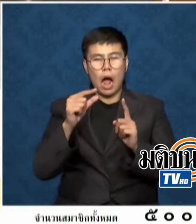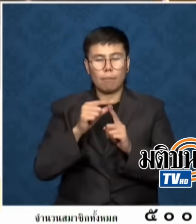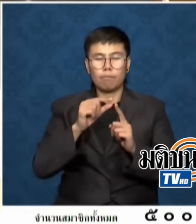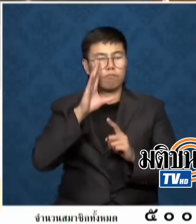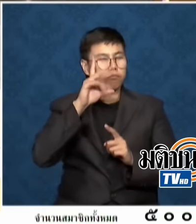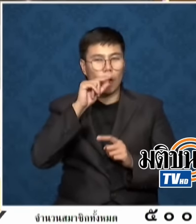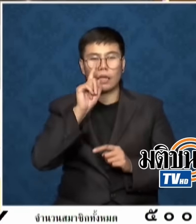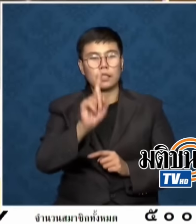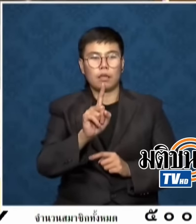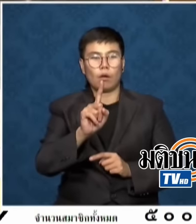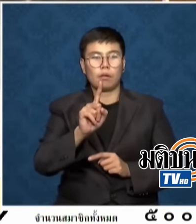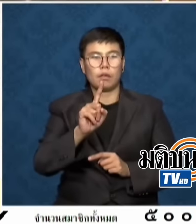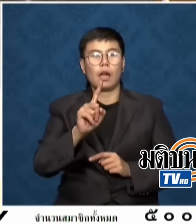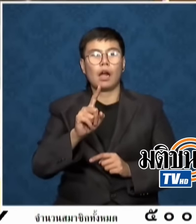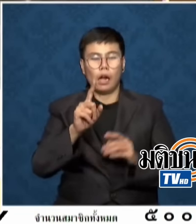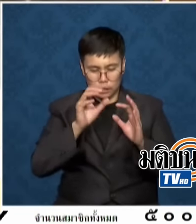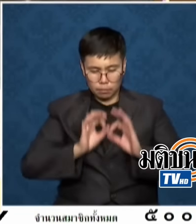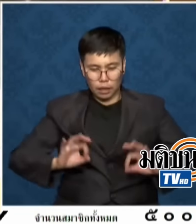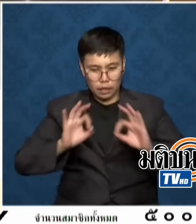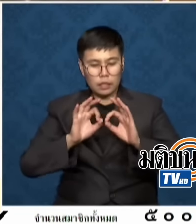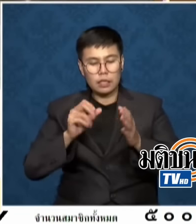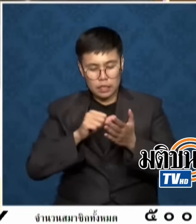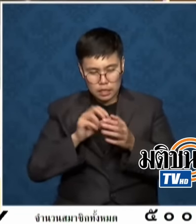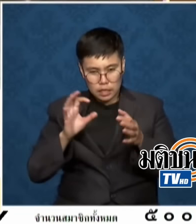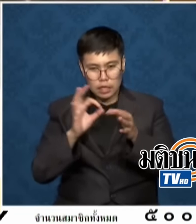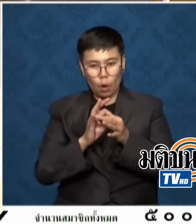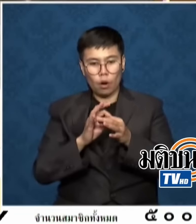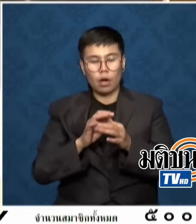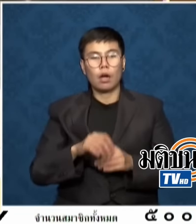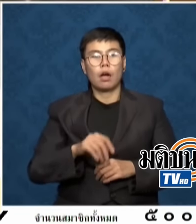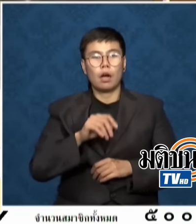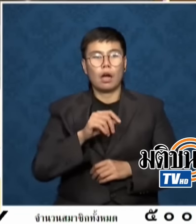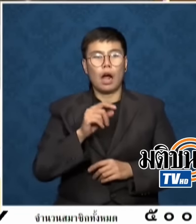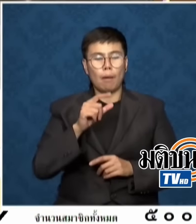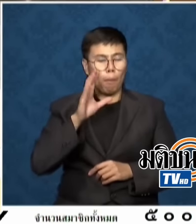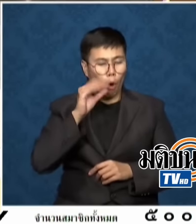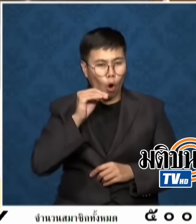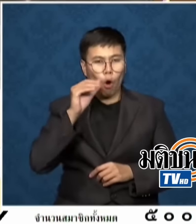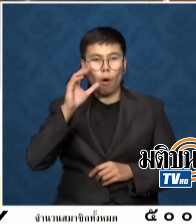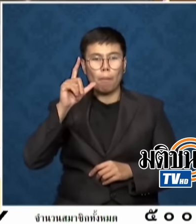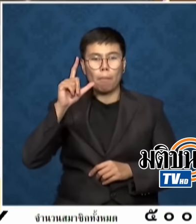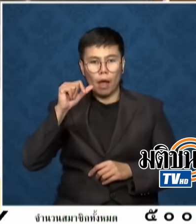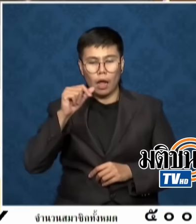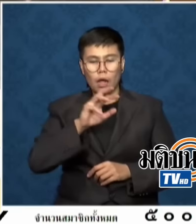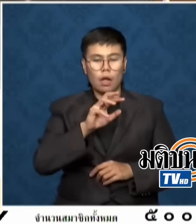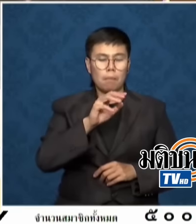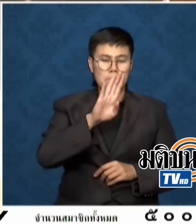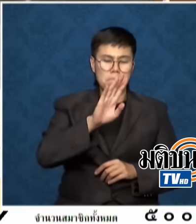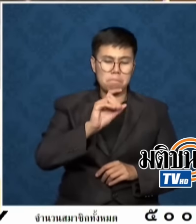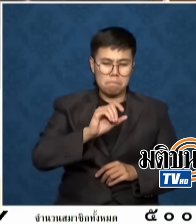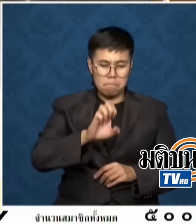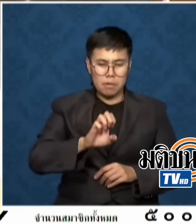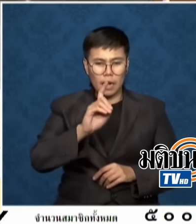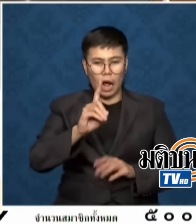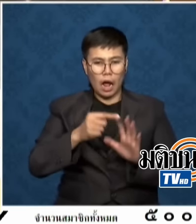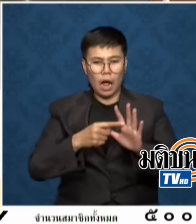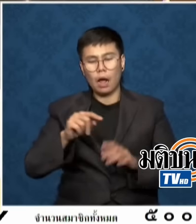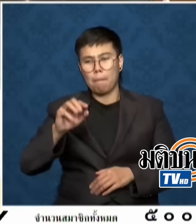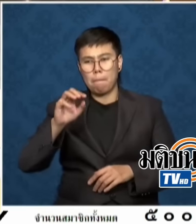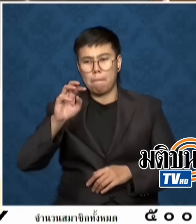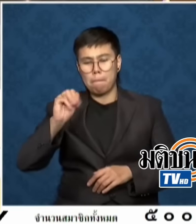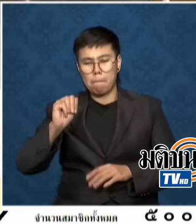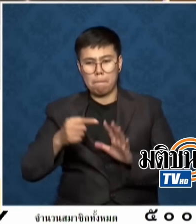คัญกับการแก้กฎหมายมาในหมวดนี้ด้วยการใช้คำว่าบิดาหรือมารดาหรือมารดาแต่การที่ใช้คำที่ไม่เป็นกลางแบบนี้มัน